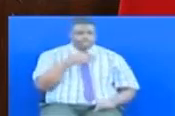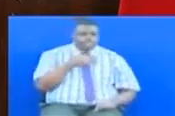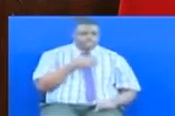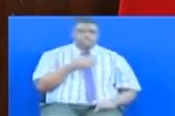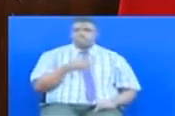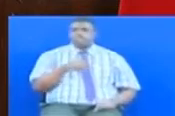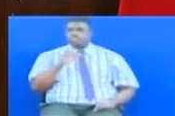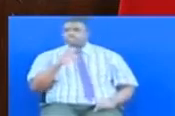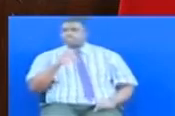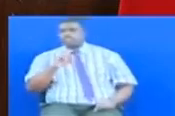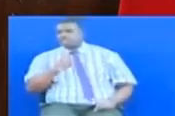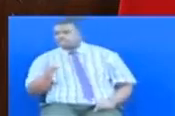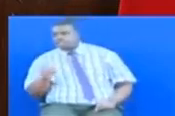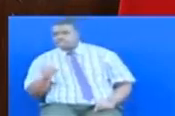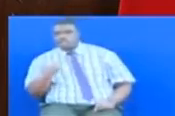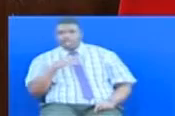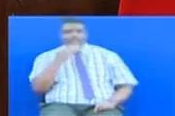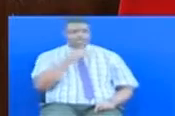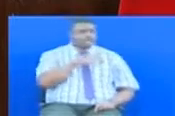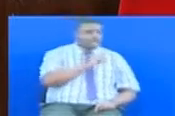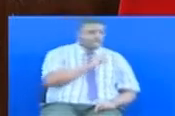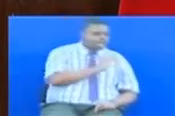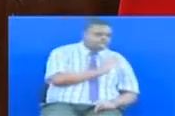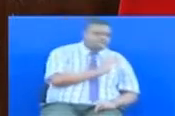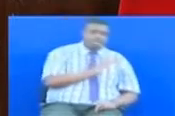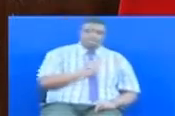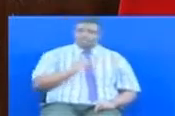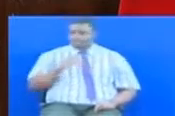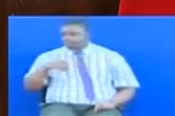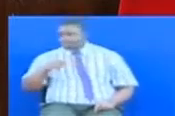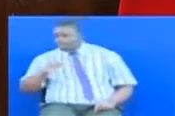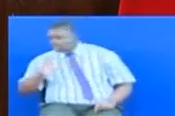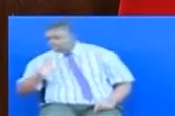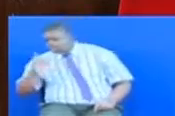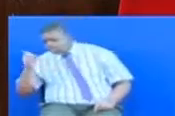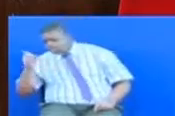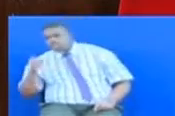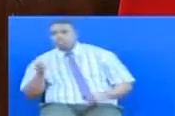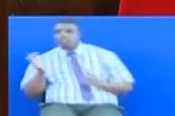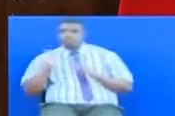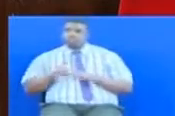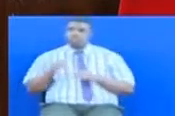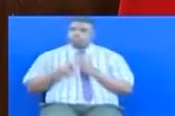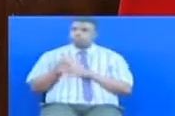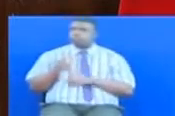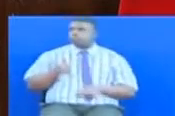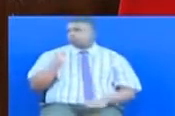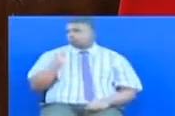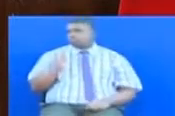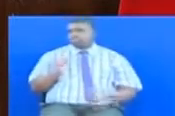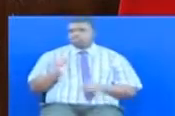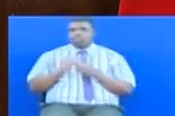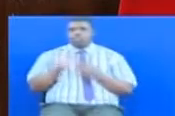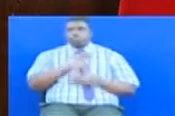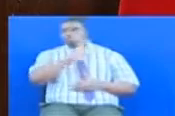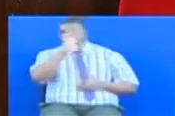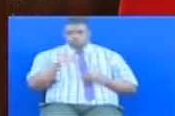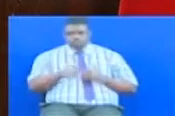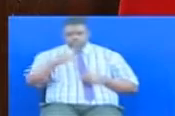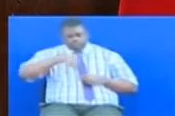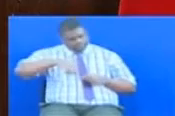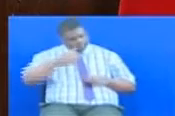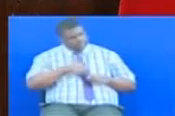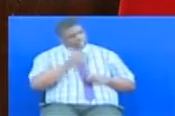CAG, anazungumzia habari ya laki, anazungumzia PIC kule ambapo tumeshamaliza toka juzi. Lakini haya yote sisi kama